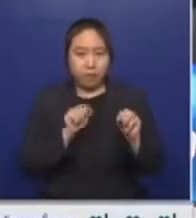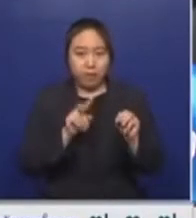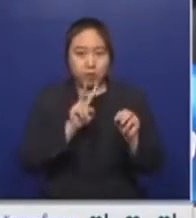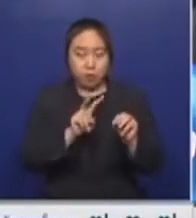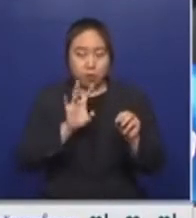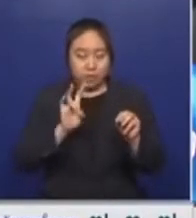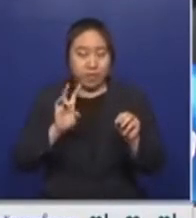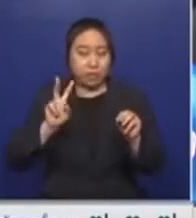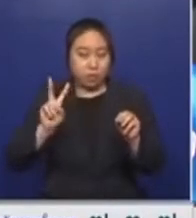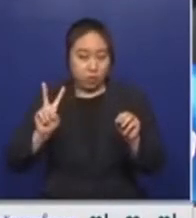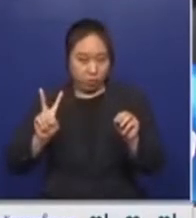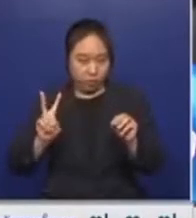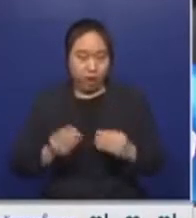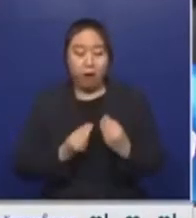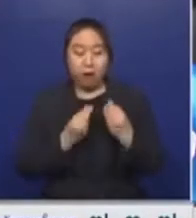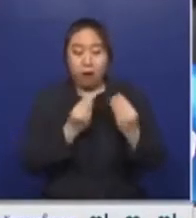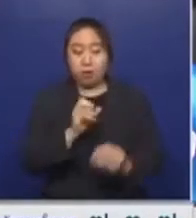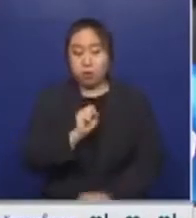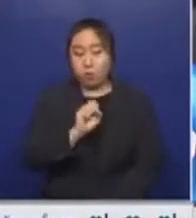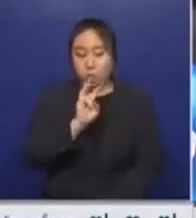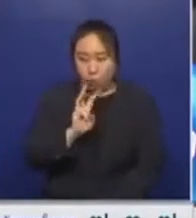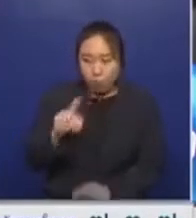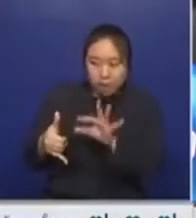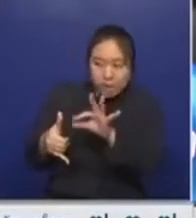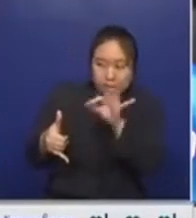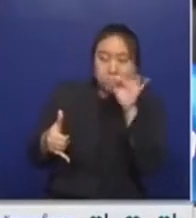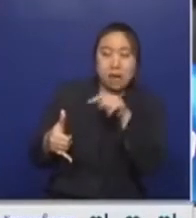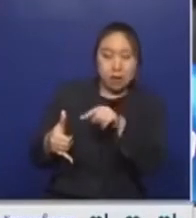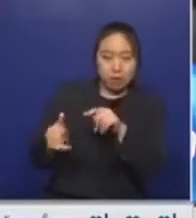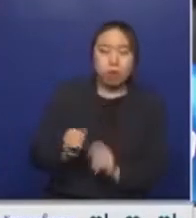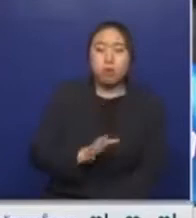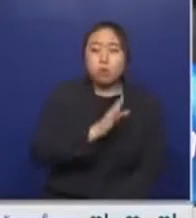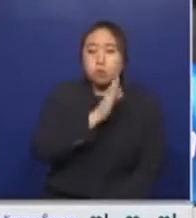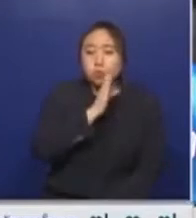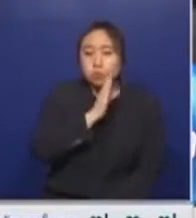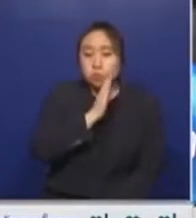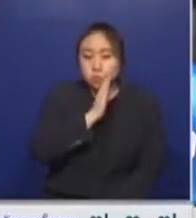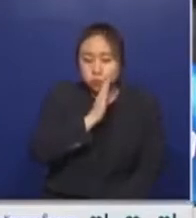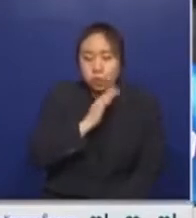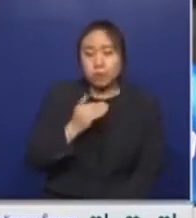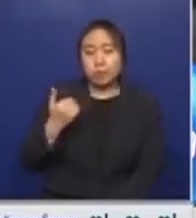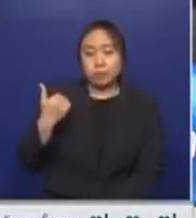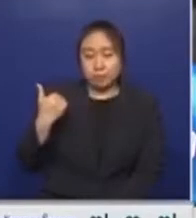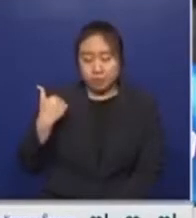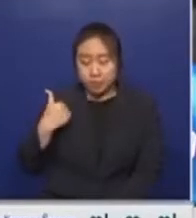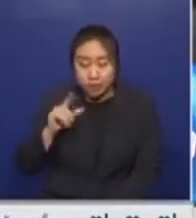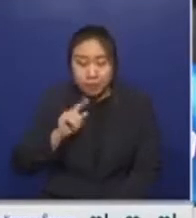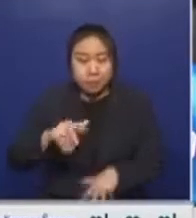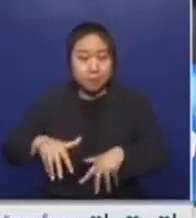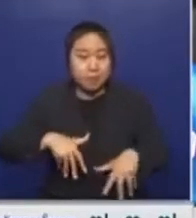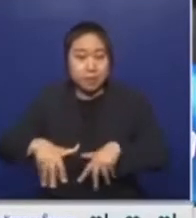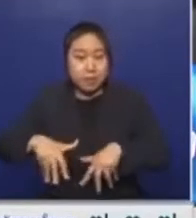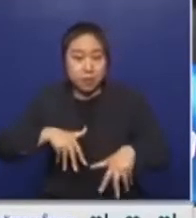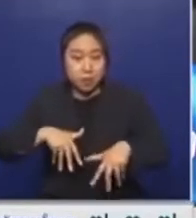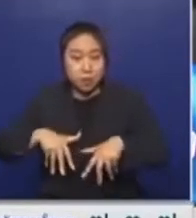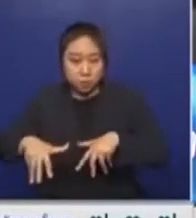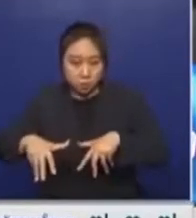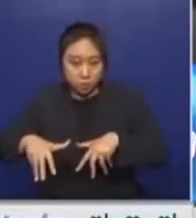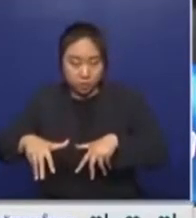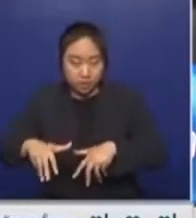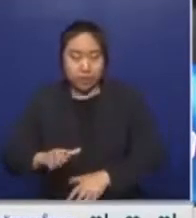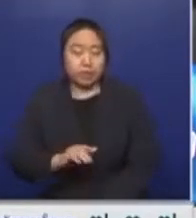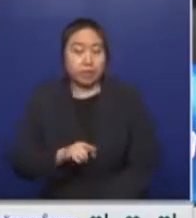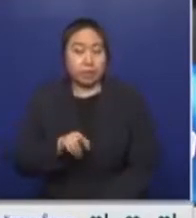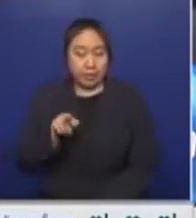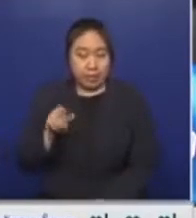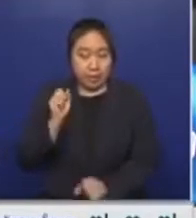272ที่ให้สวเนี่ยเลือกเข้ามานะคะถ้าสมมติว่ามีเหตุการณ์ที่ประชาชนเนี่ยสามารถไล่